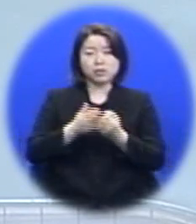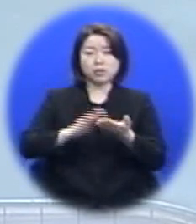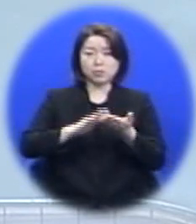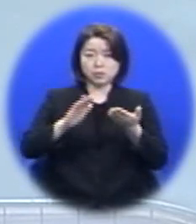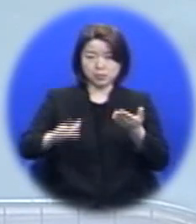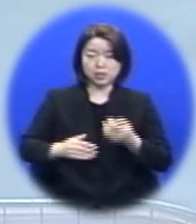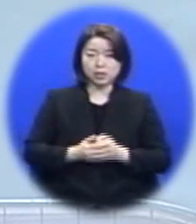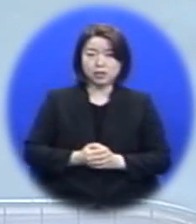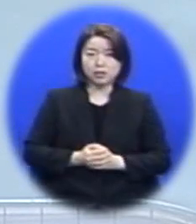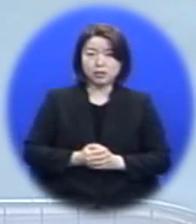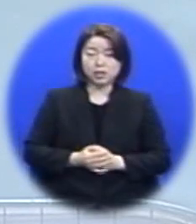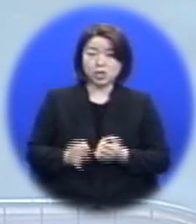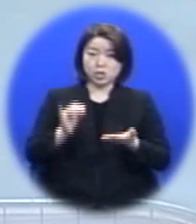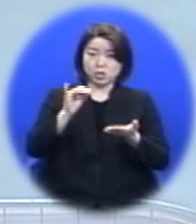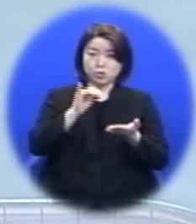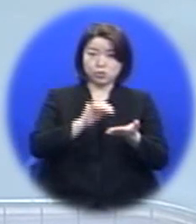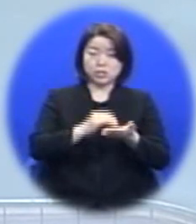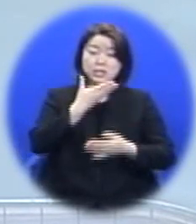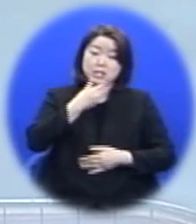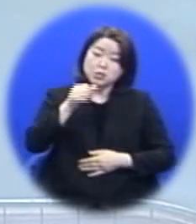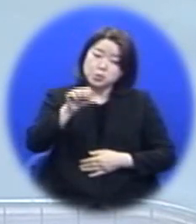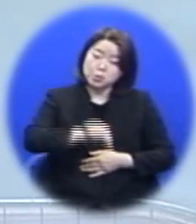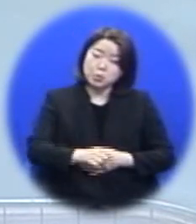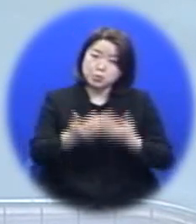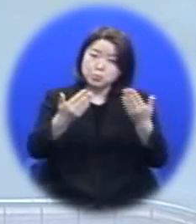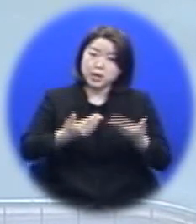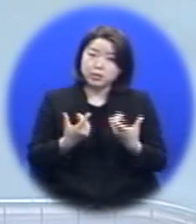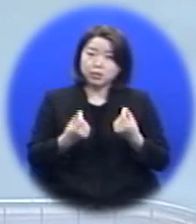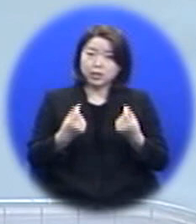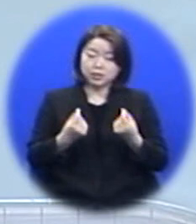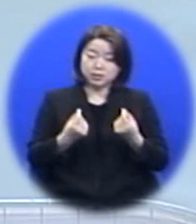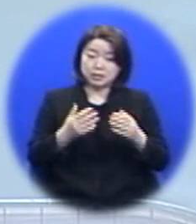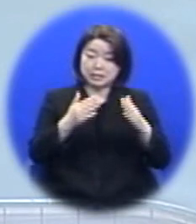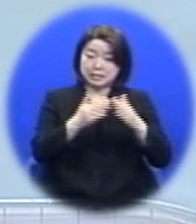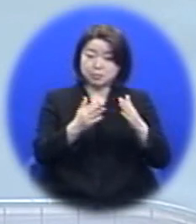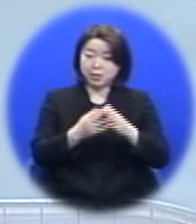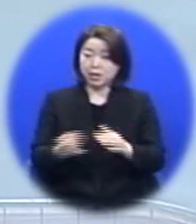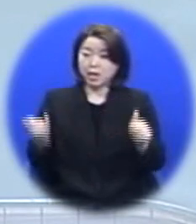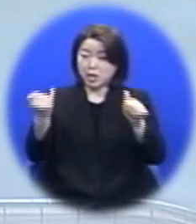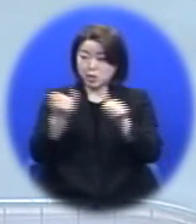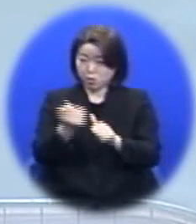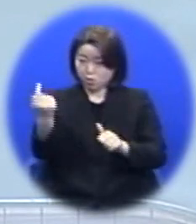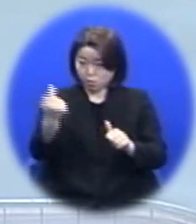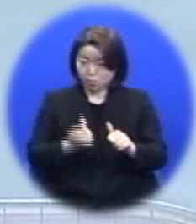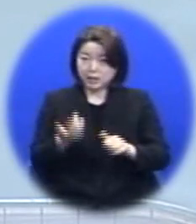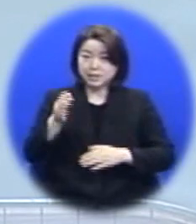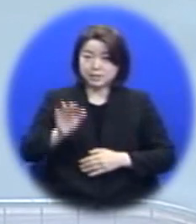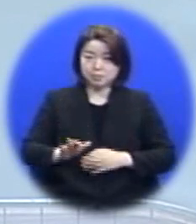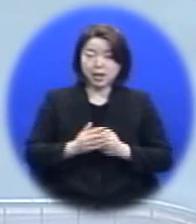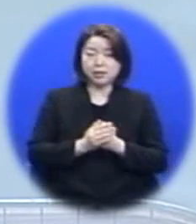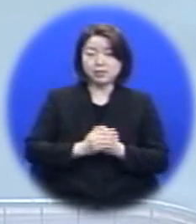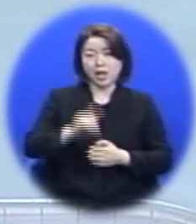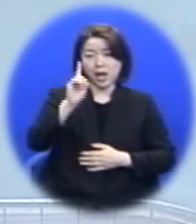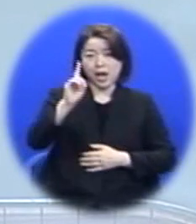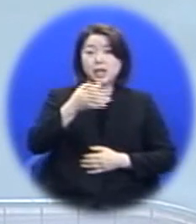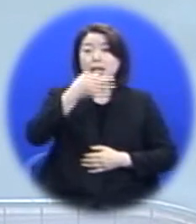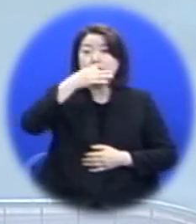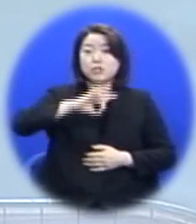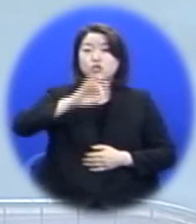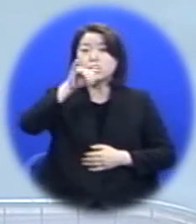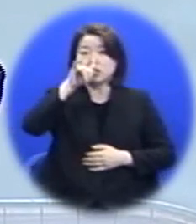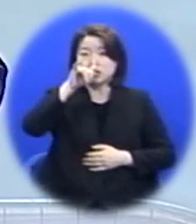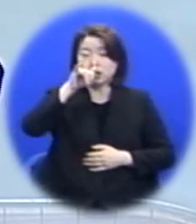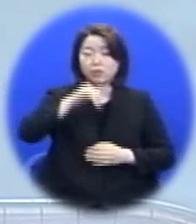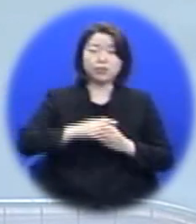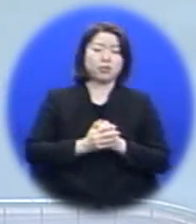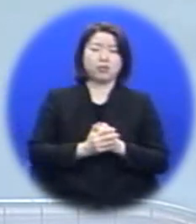룻이 참 저주받은 것 같은 집에 시집을 왔는데 그런데 한 가지 유익한 것이 있었어요.